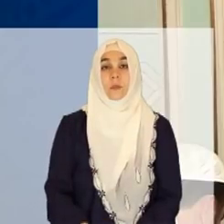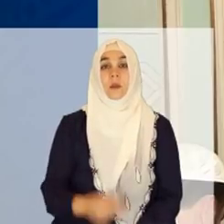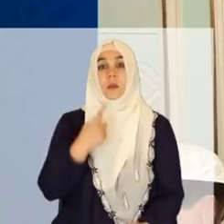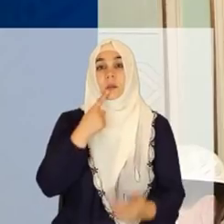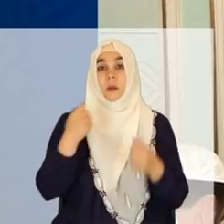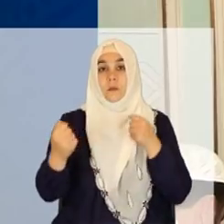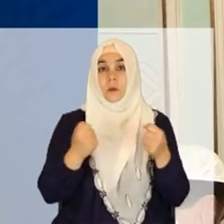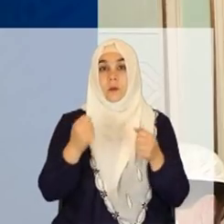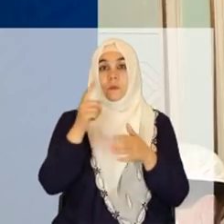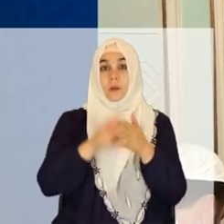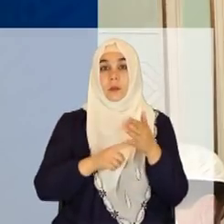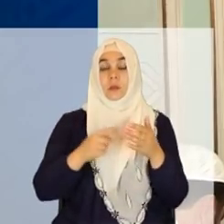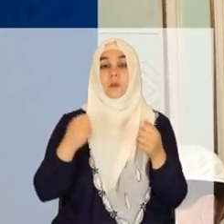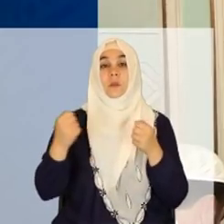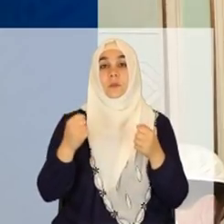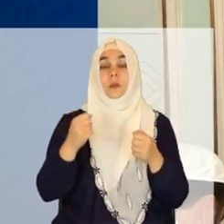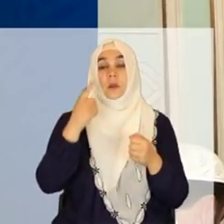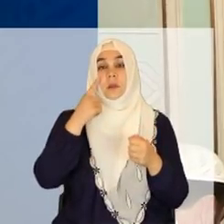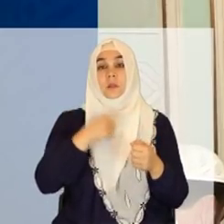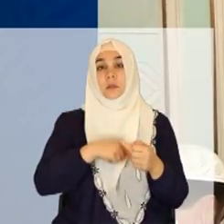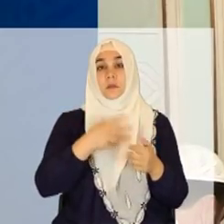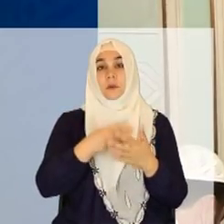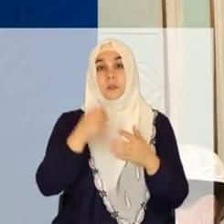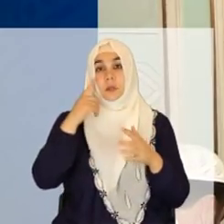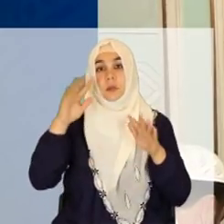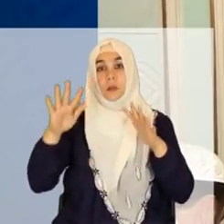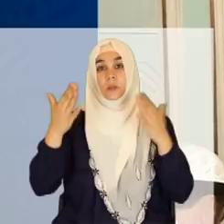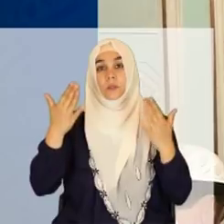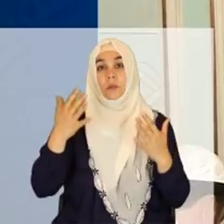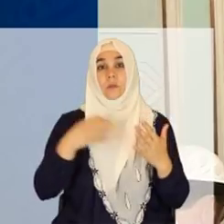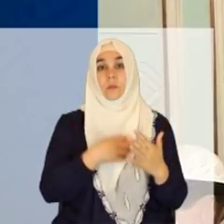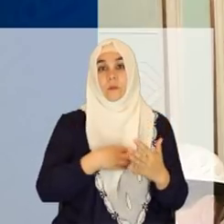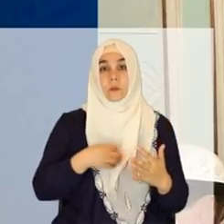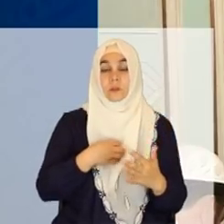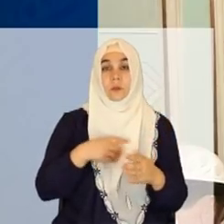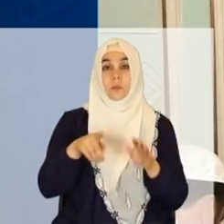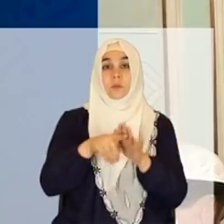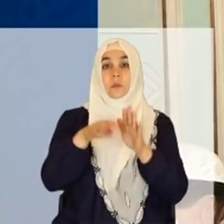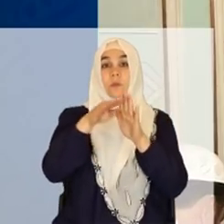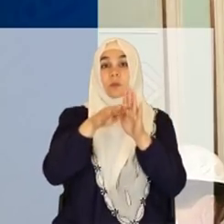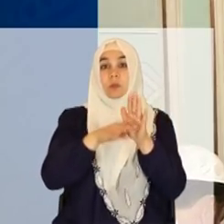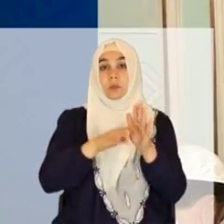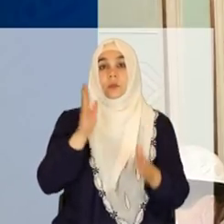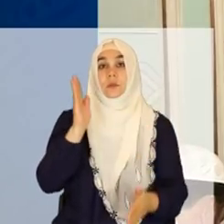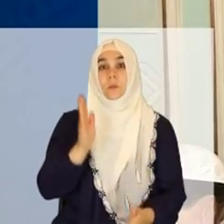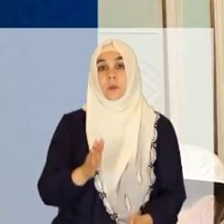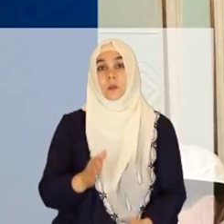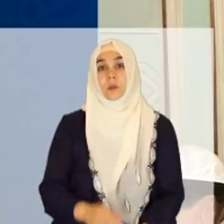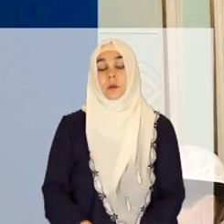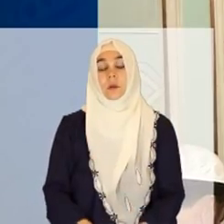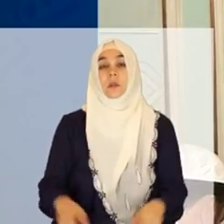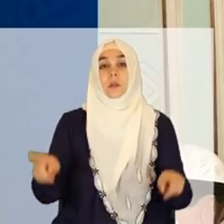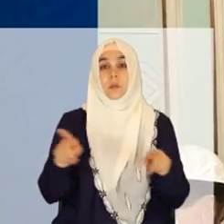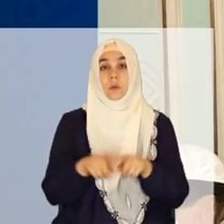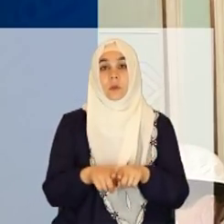Taqvo axloqni sayqallashning eng muhim bosqichi hisoblanadi.